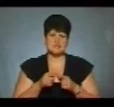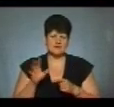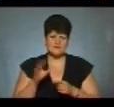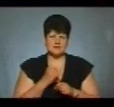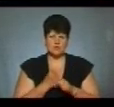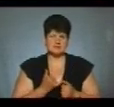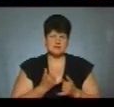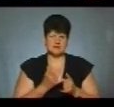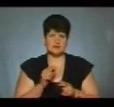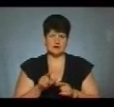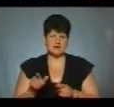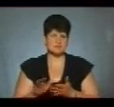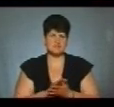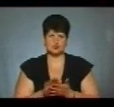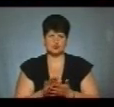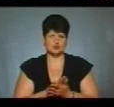для цих людей безкоштовно.